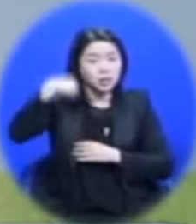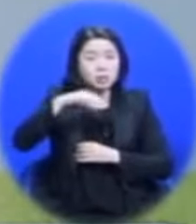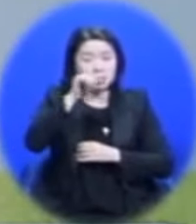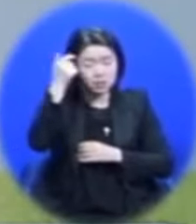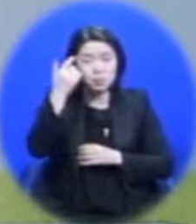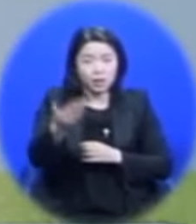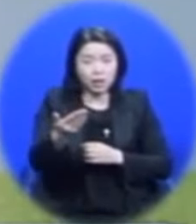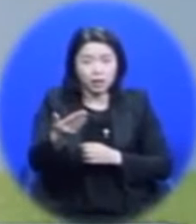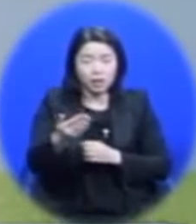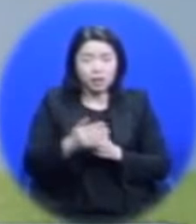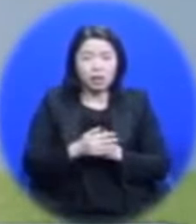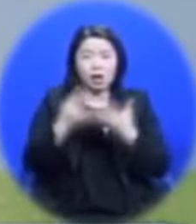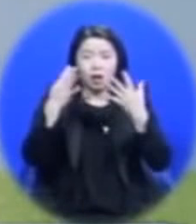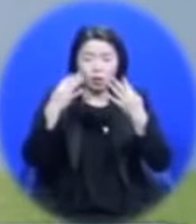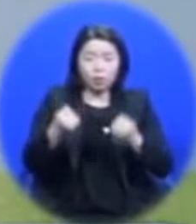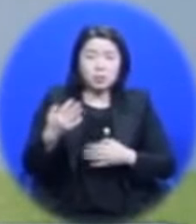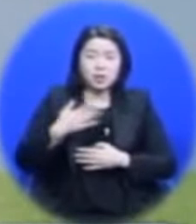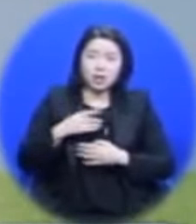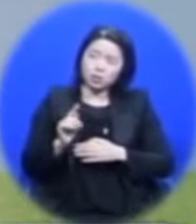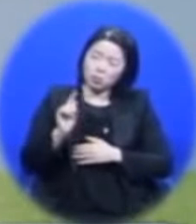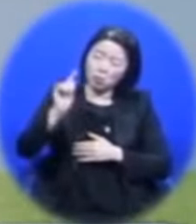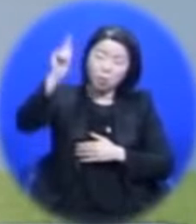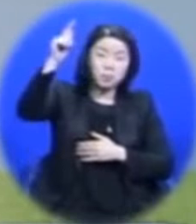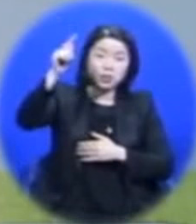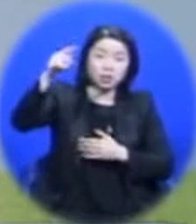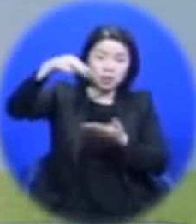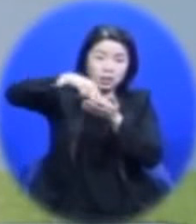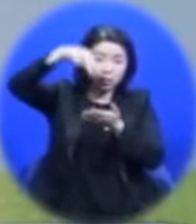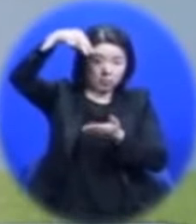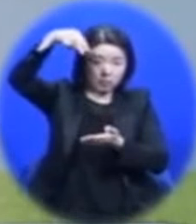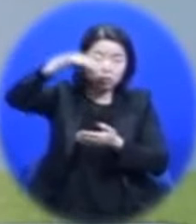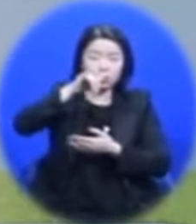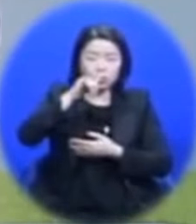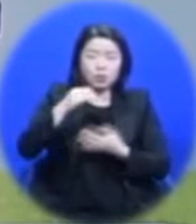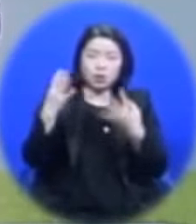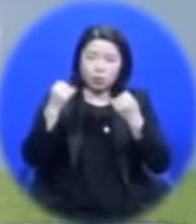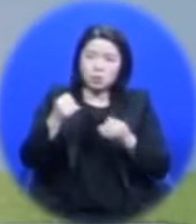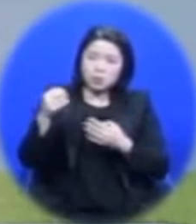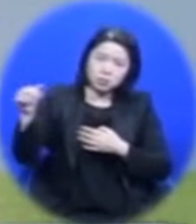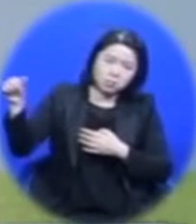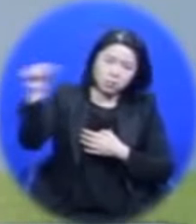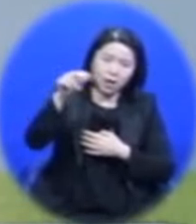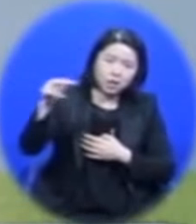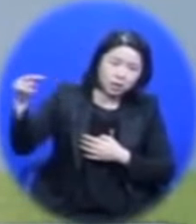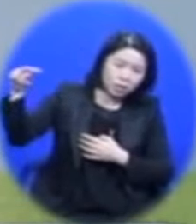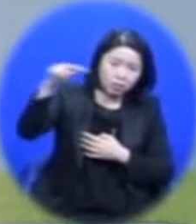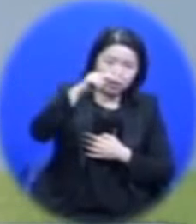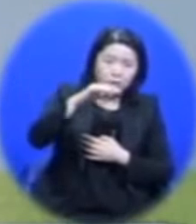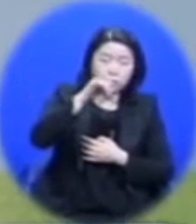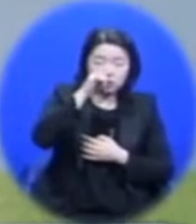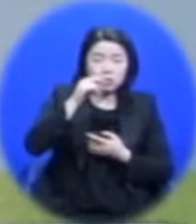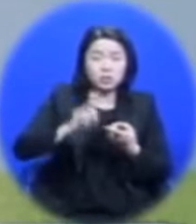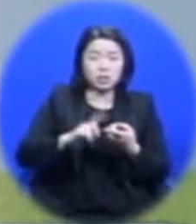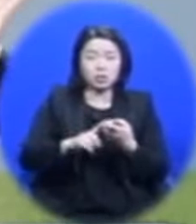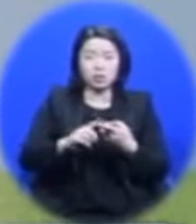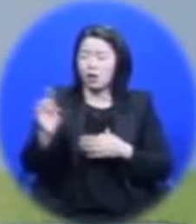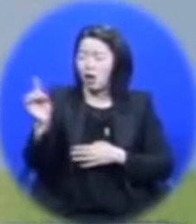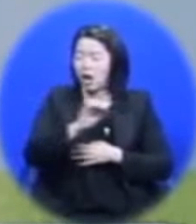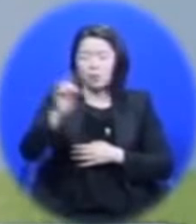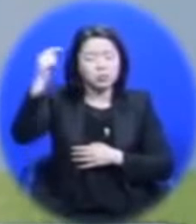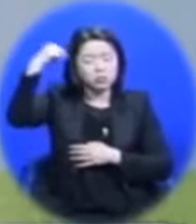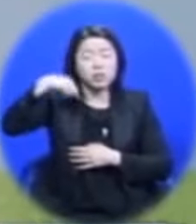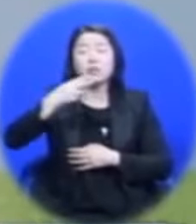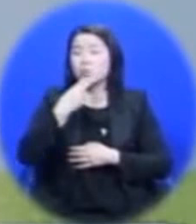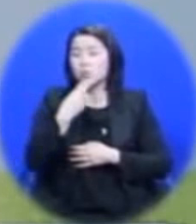있겠습니까? 얼마나 내가 높이 지금 떠 있는지, 얼마나 내가 지금 빠른 속도로 가고 있는지 아무런